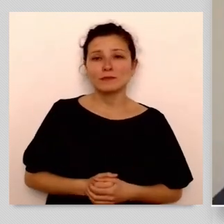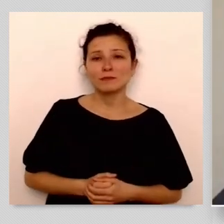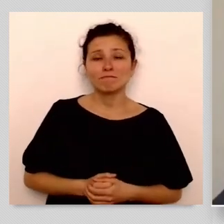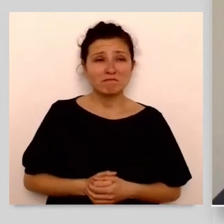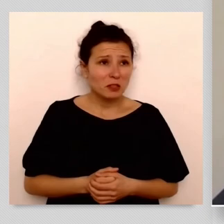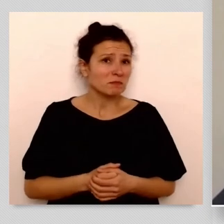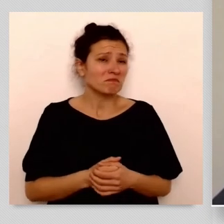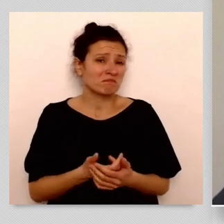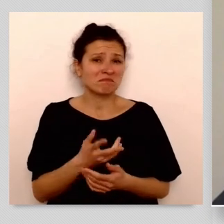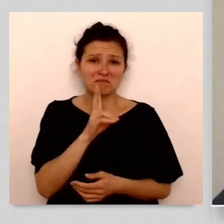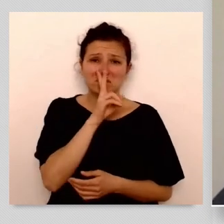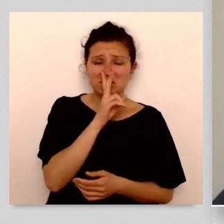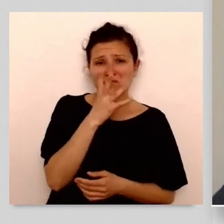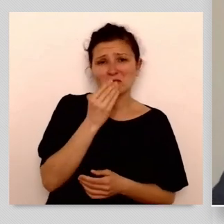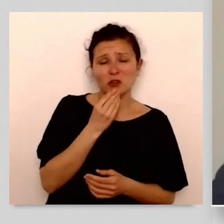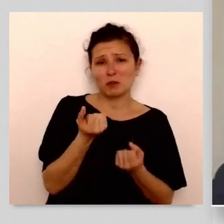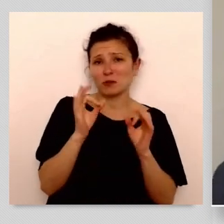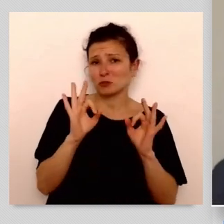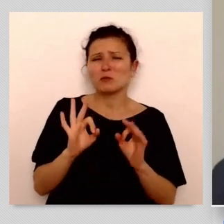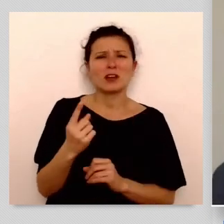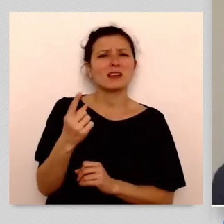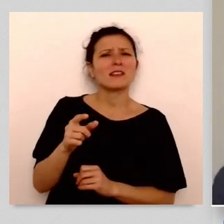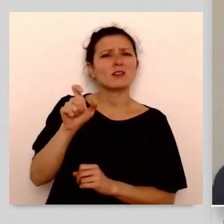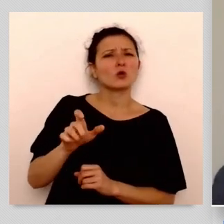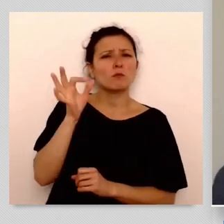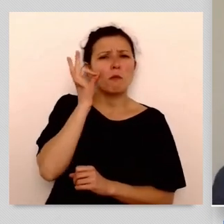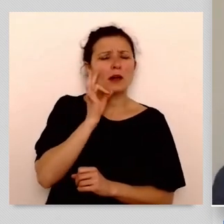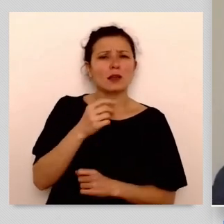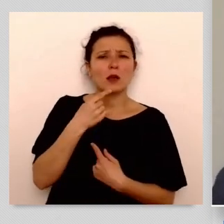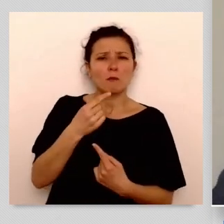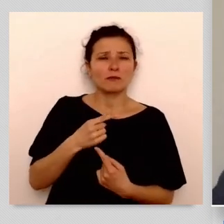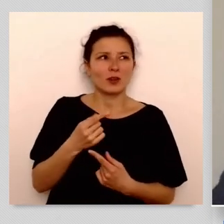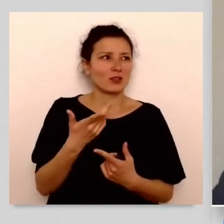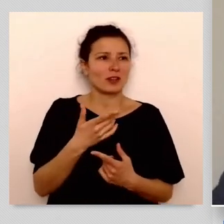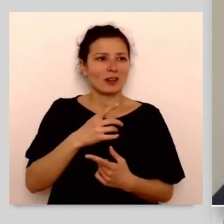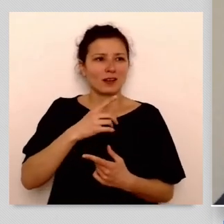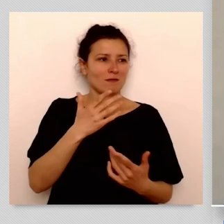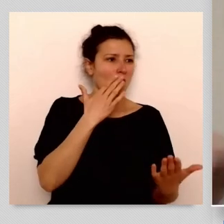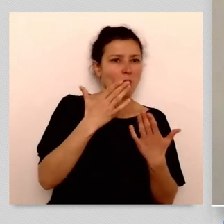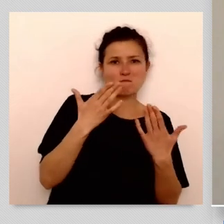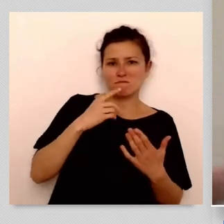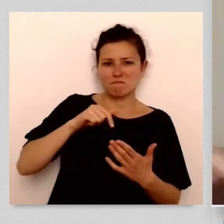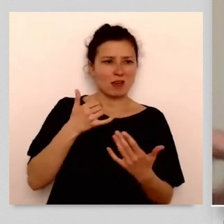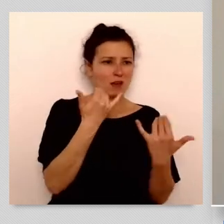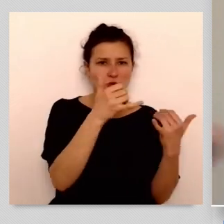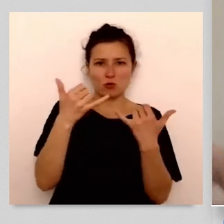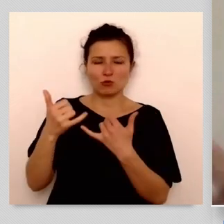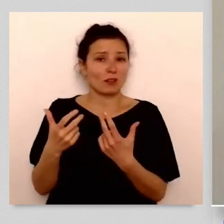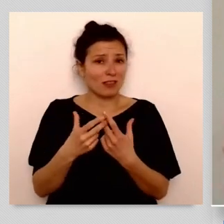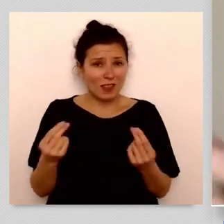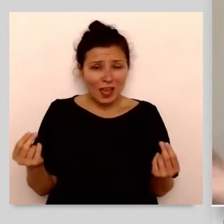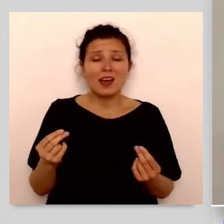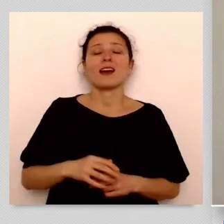dobrze. Któraś z pań powiedziała, że nie ma między nami różnic. Ja się absolutnie zgadzam. Te drobiazgi,